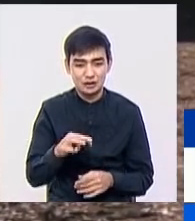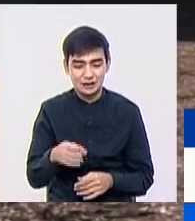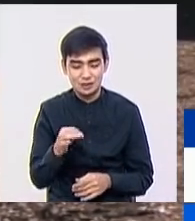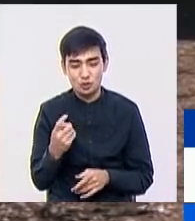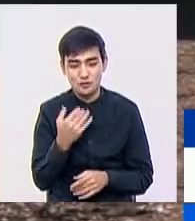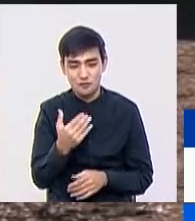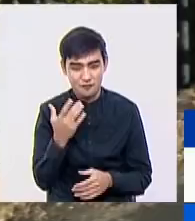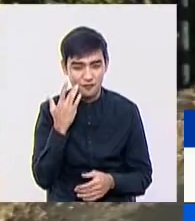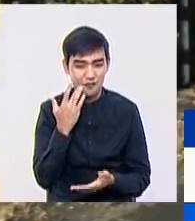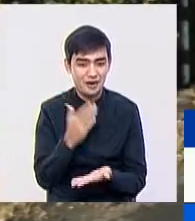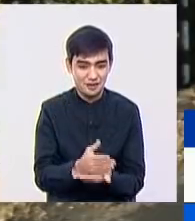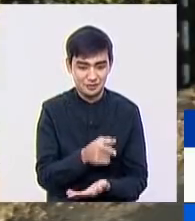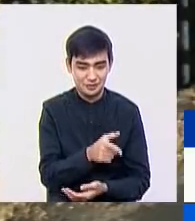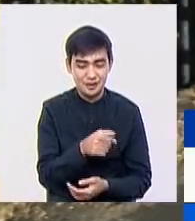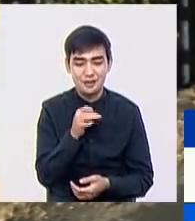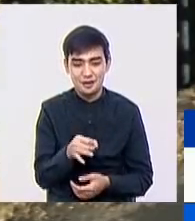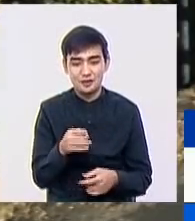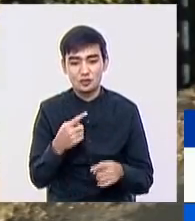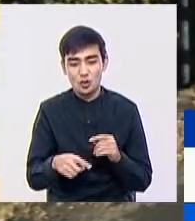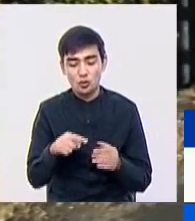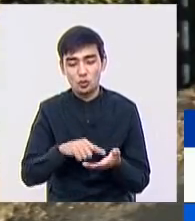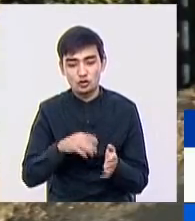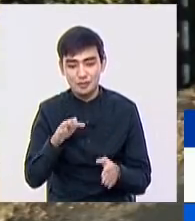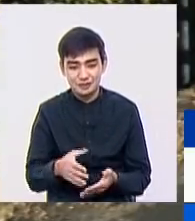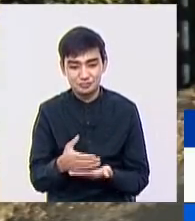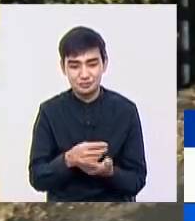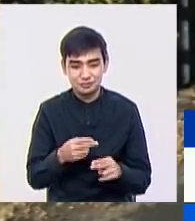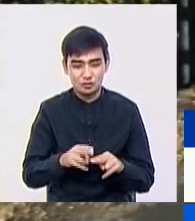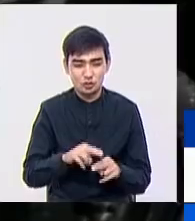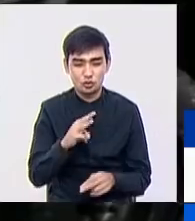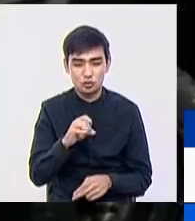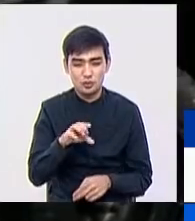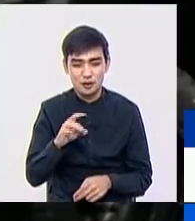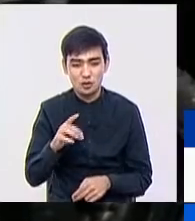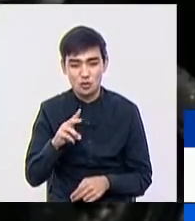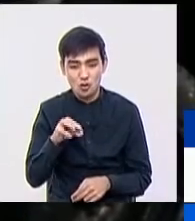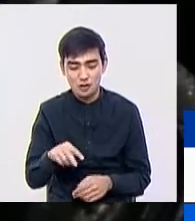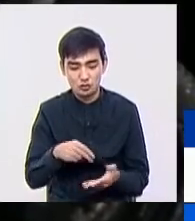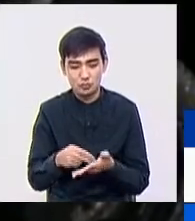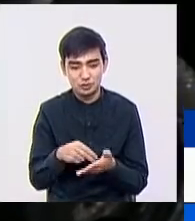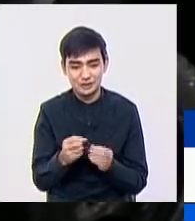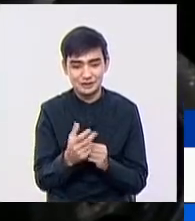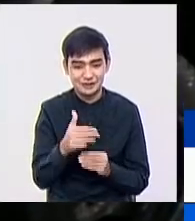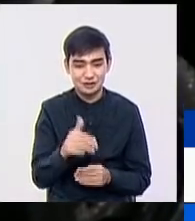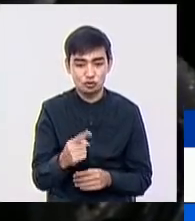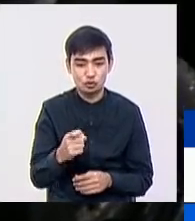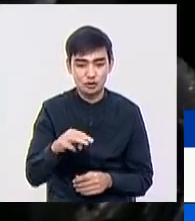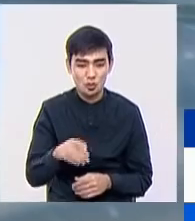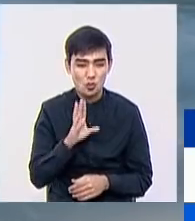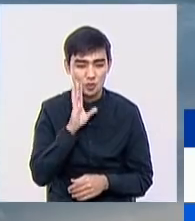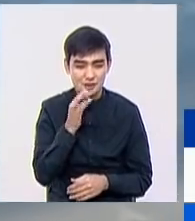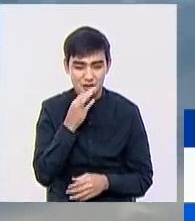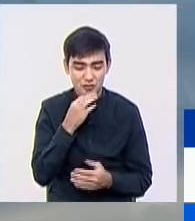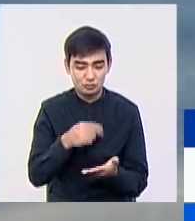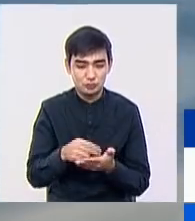владельцев, в наличии постоянно. В то же время на другой точке сбыта закупается шубаркулем за 13 100 тенге с раннего утра и